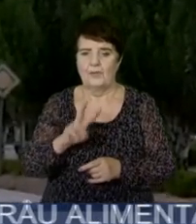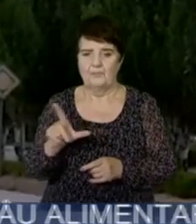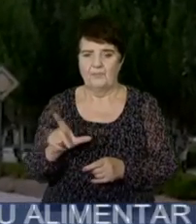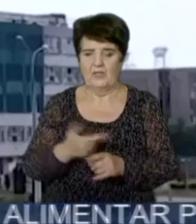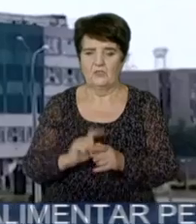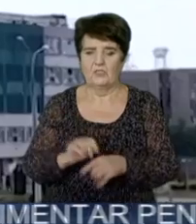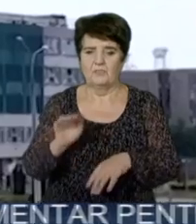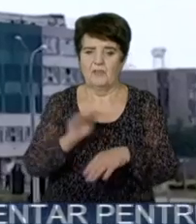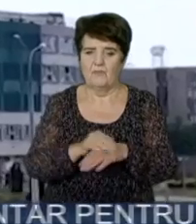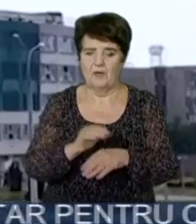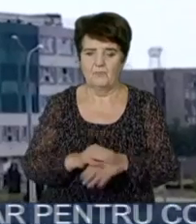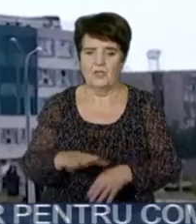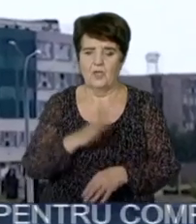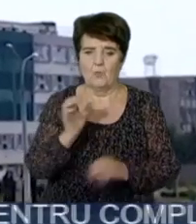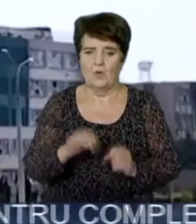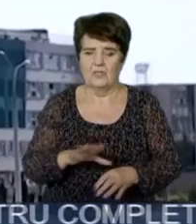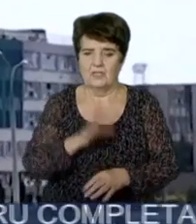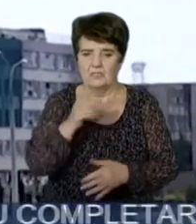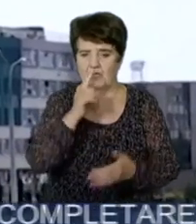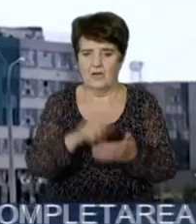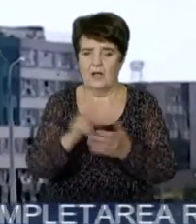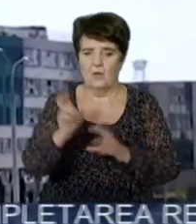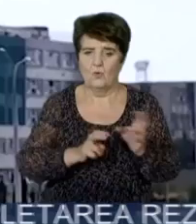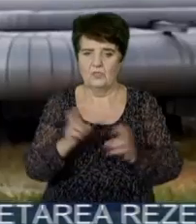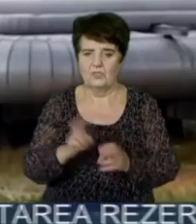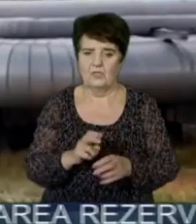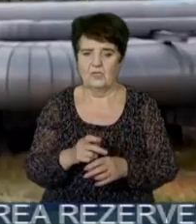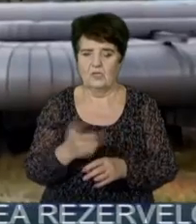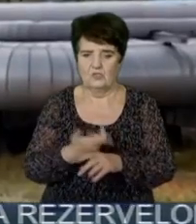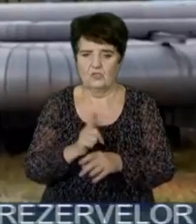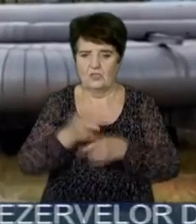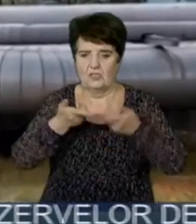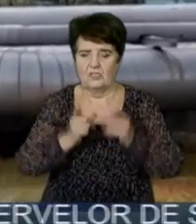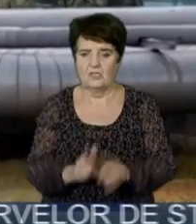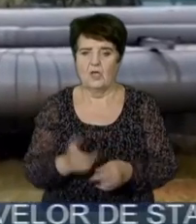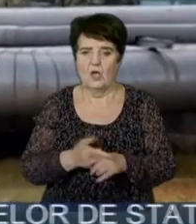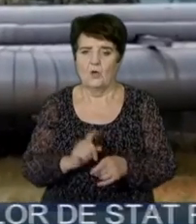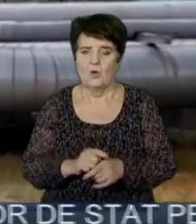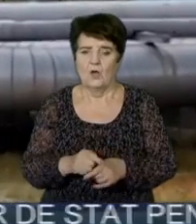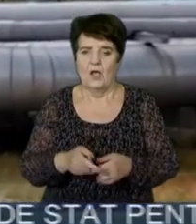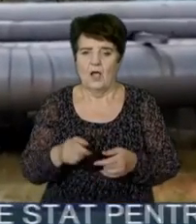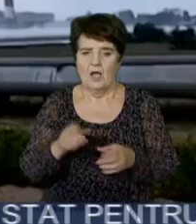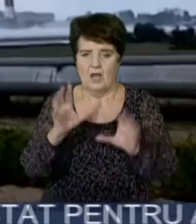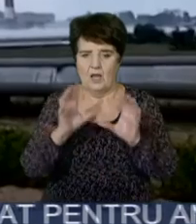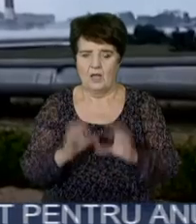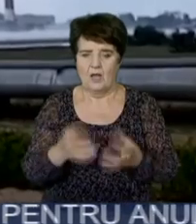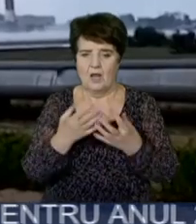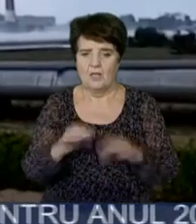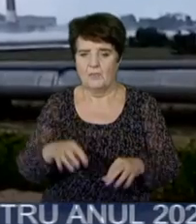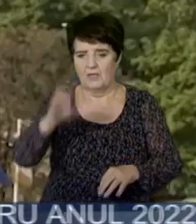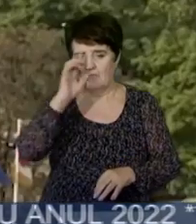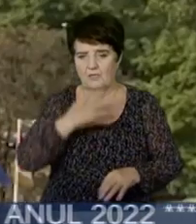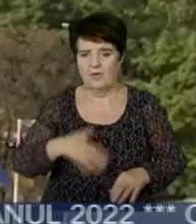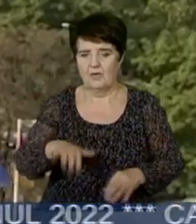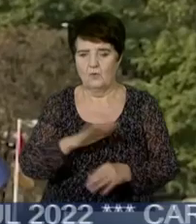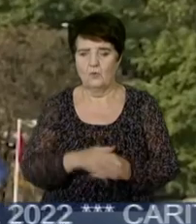și despre faptul că poate ajunge la uzina foarte repede și destul de sigur într-un mod legal prin teritoriul liber al statului